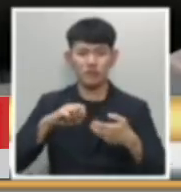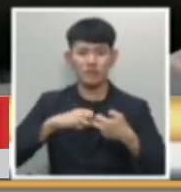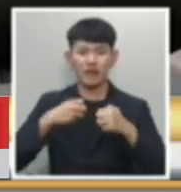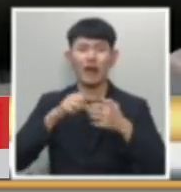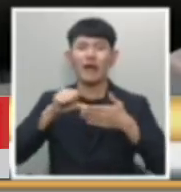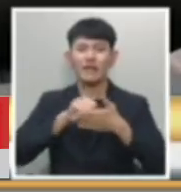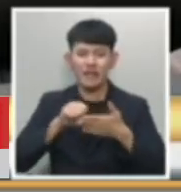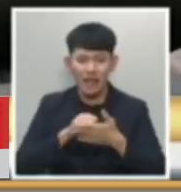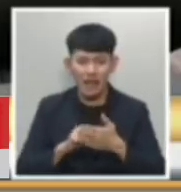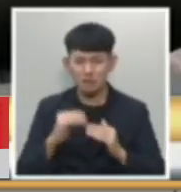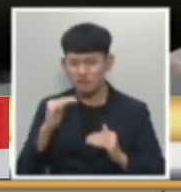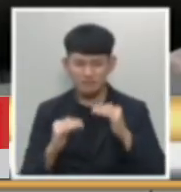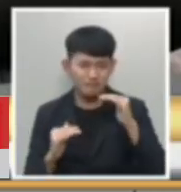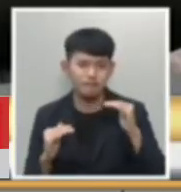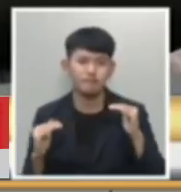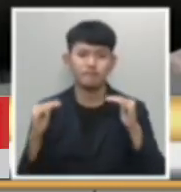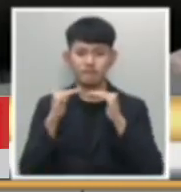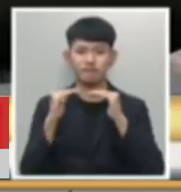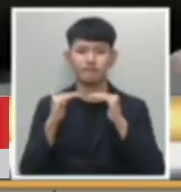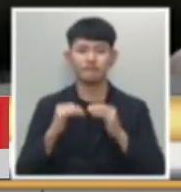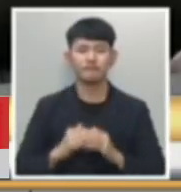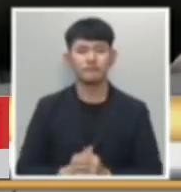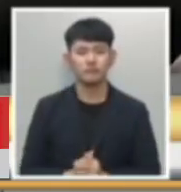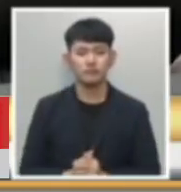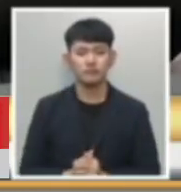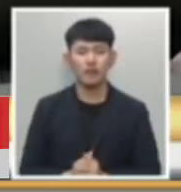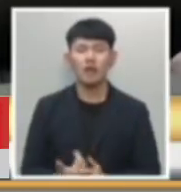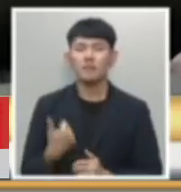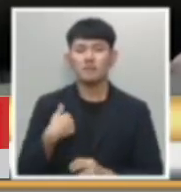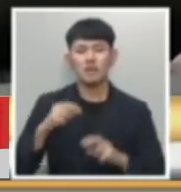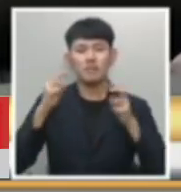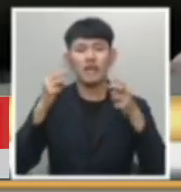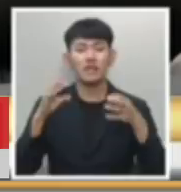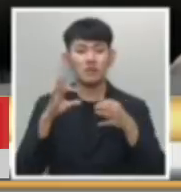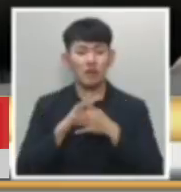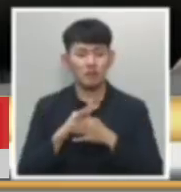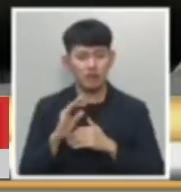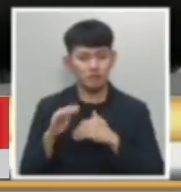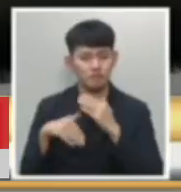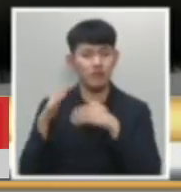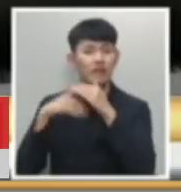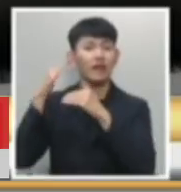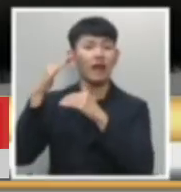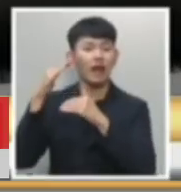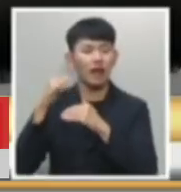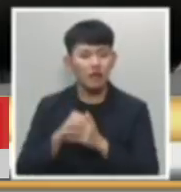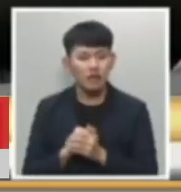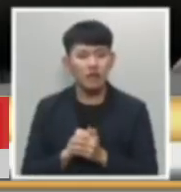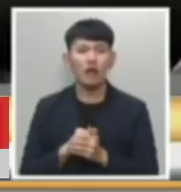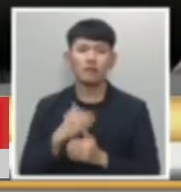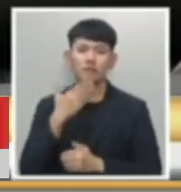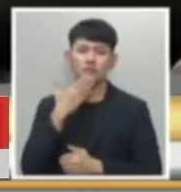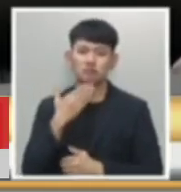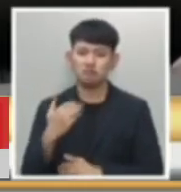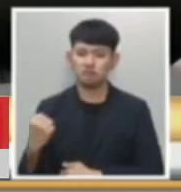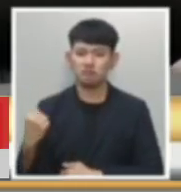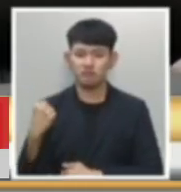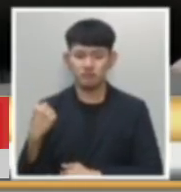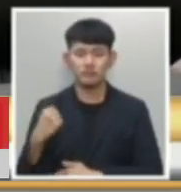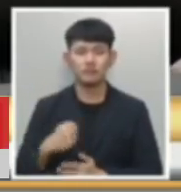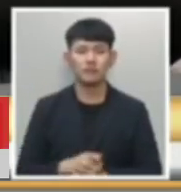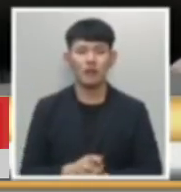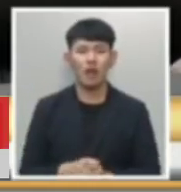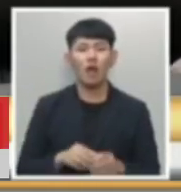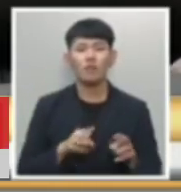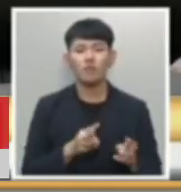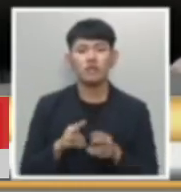ความเหลื่อมล้ำความเสมอภาคมีเรื่องของการเจริญเติบโตไปอย่างยั่งยืนบ้างนะครับบริหาร